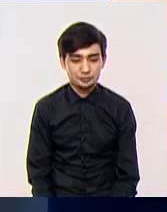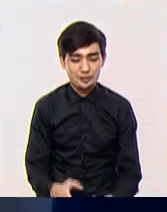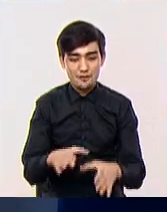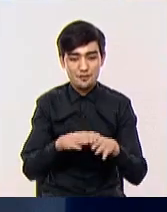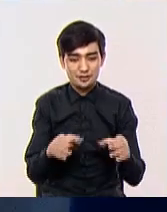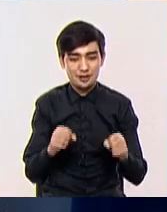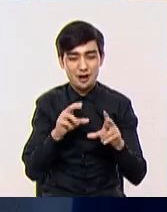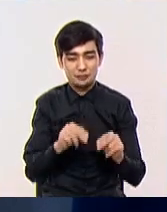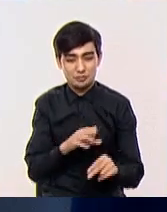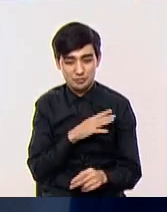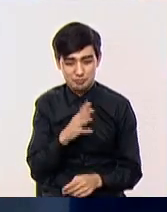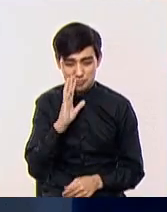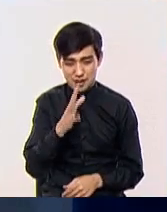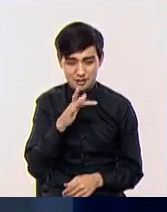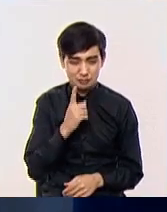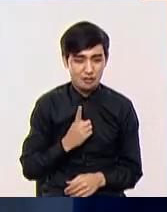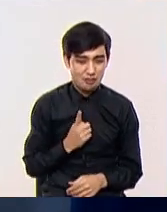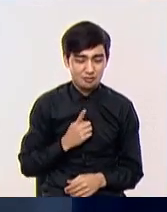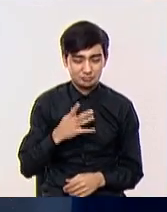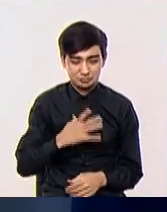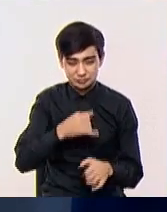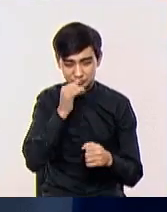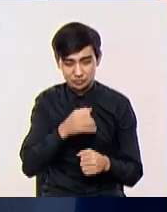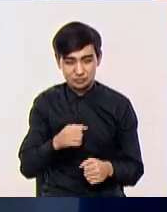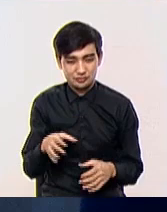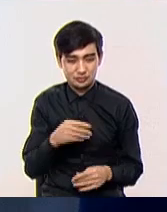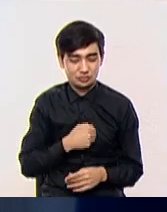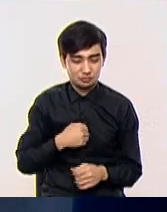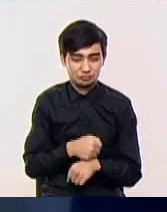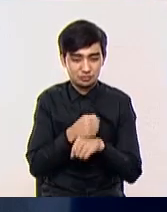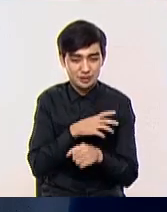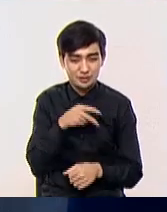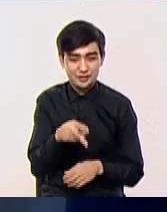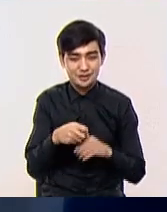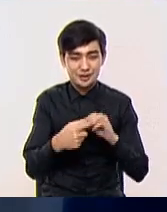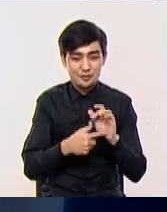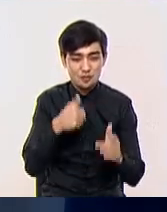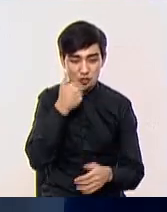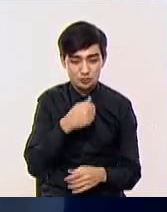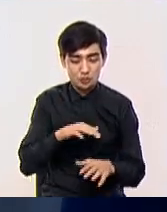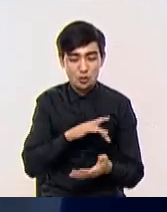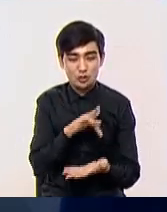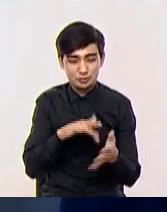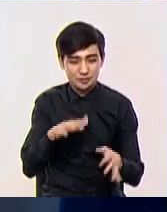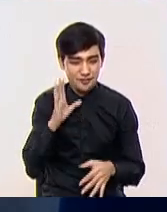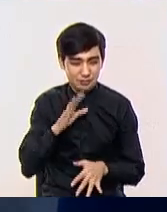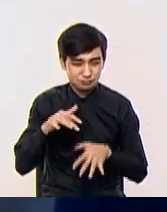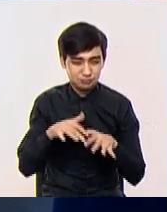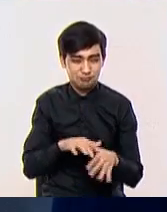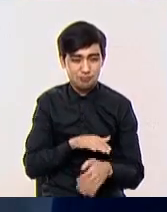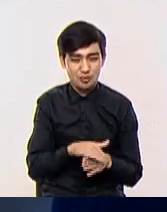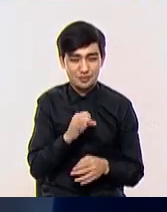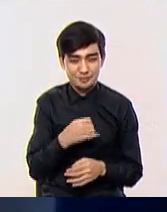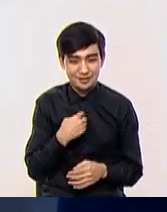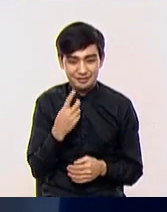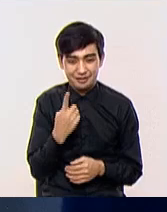Биликтин уәдесин 5 жыл күткен ақтөбеліктер бүгін наразылыққа шықты. 2017 жылы қалада қатты тасқын болған кезде халықтың